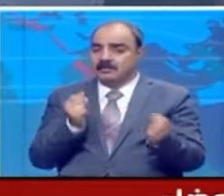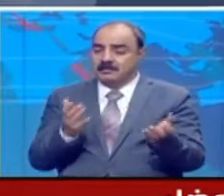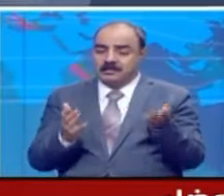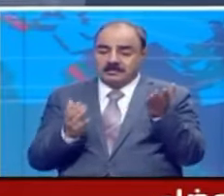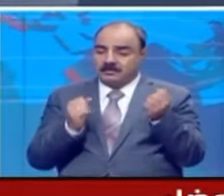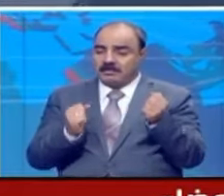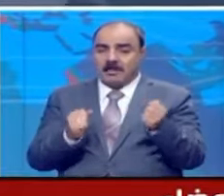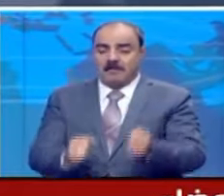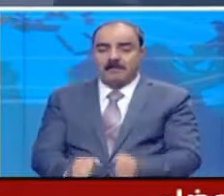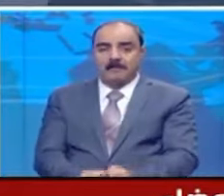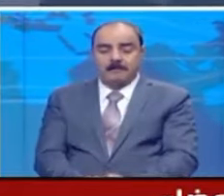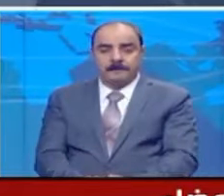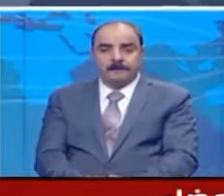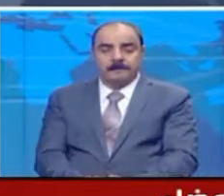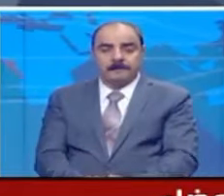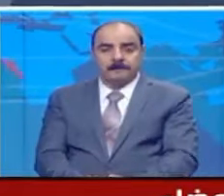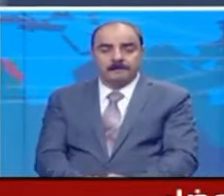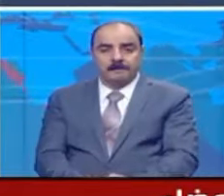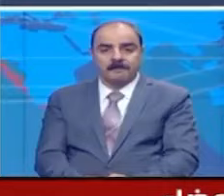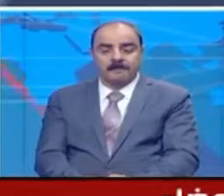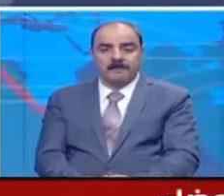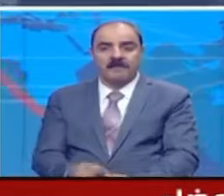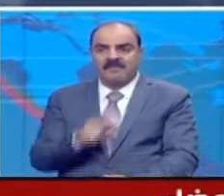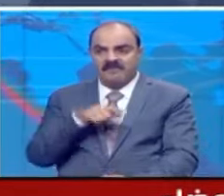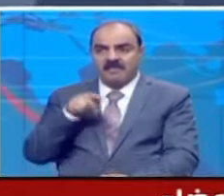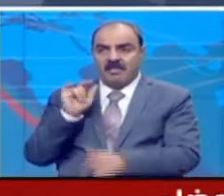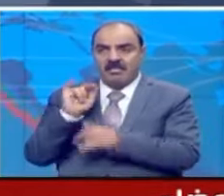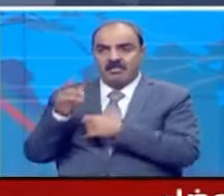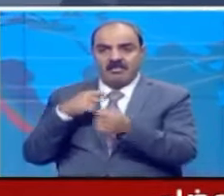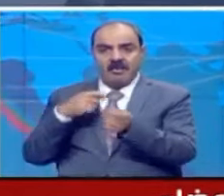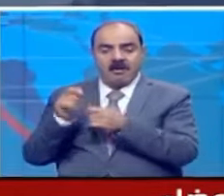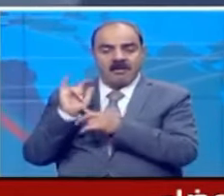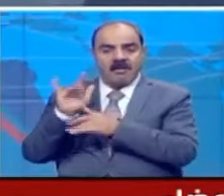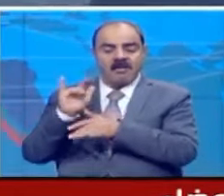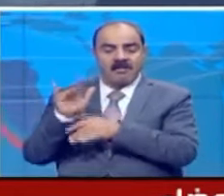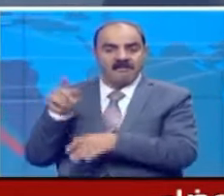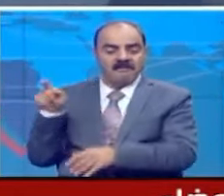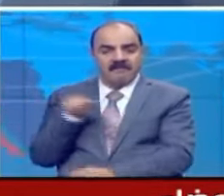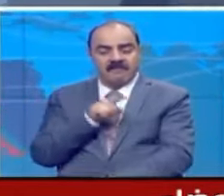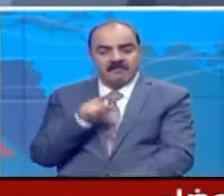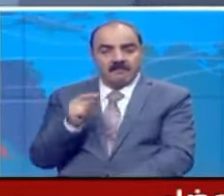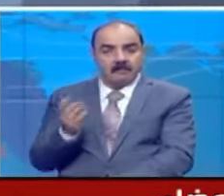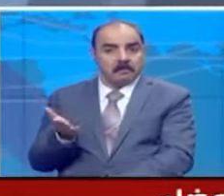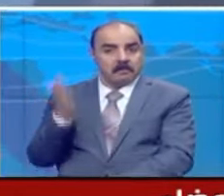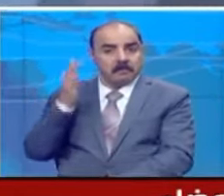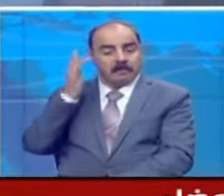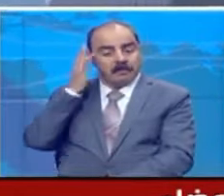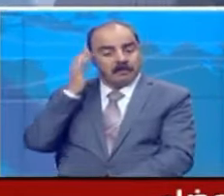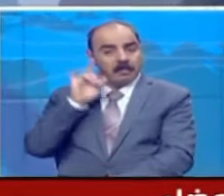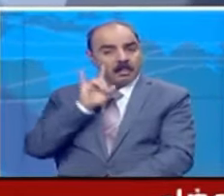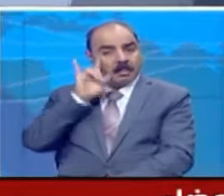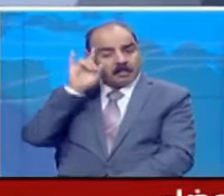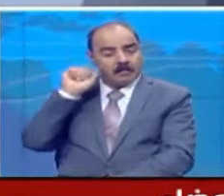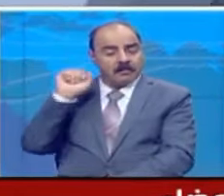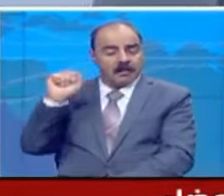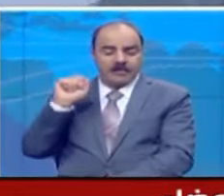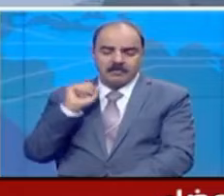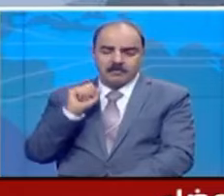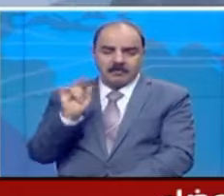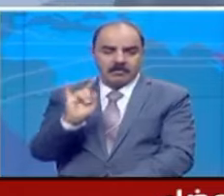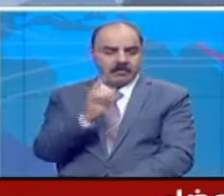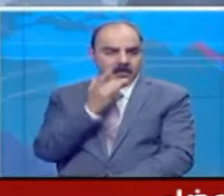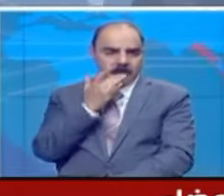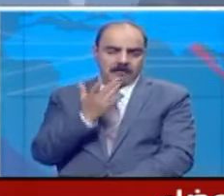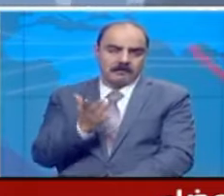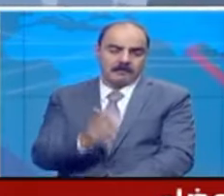لأن بالفعل هناك بعض التجار بتعمل عملية يعني رفع أسعار بدون أي رقابة